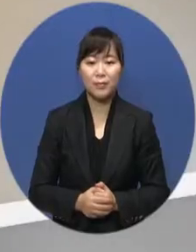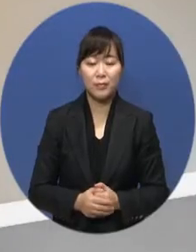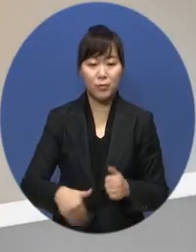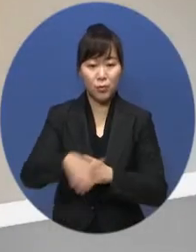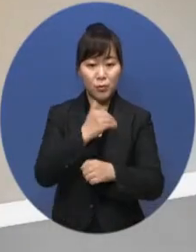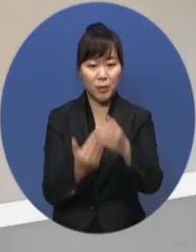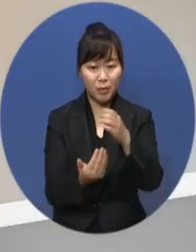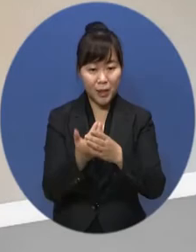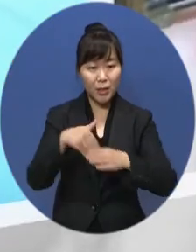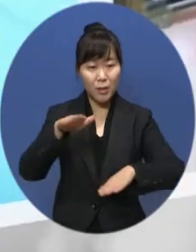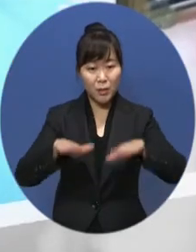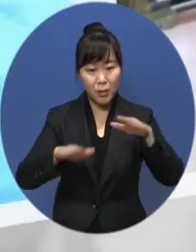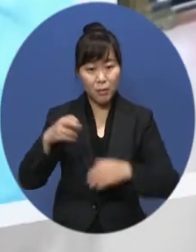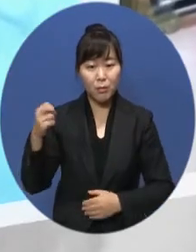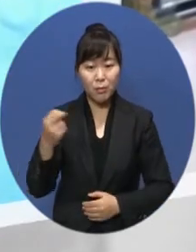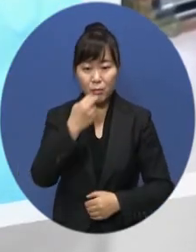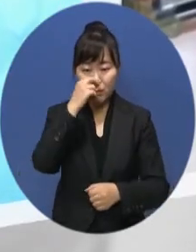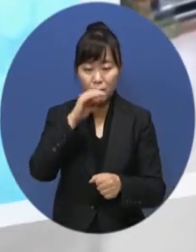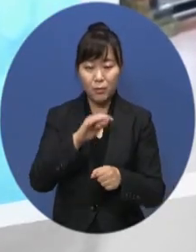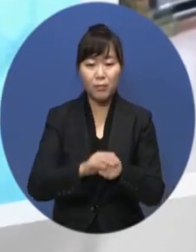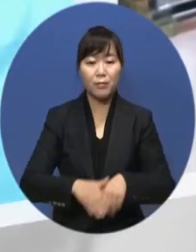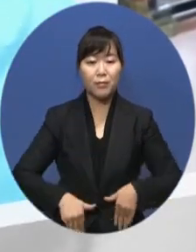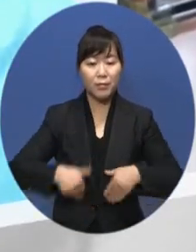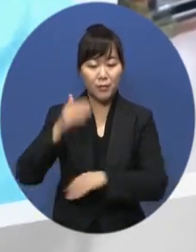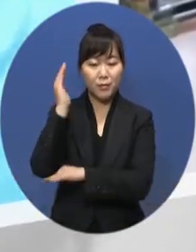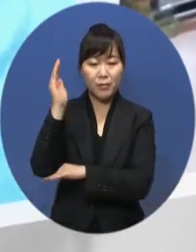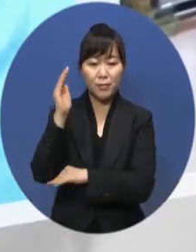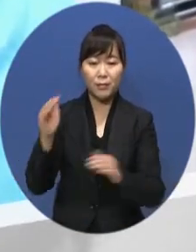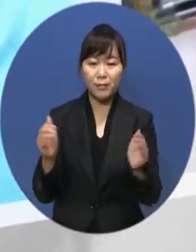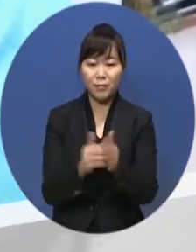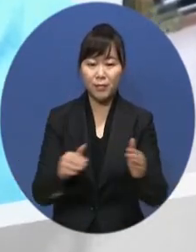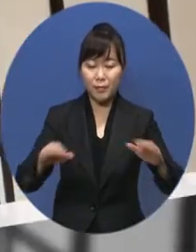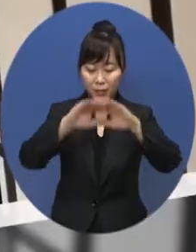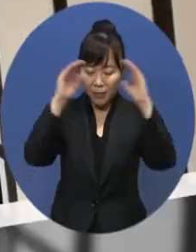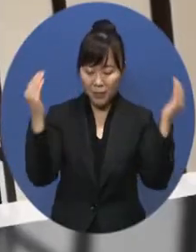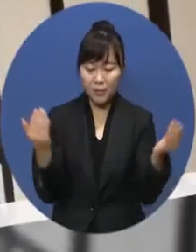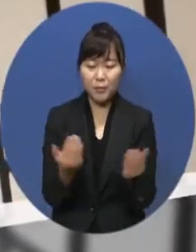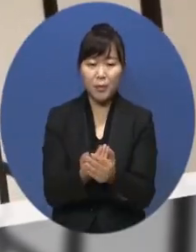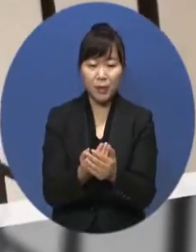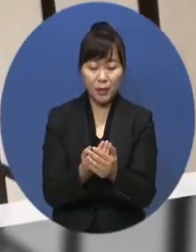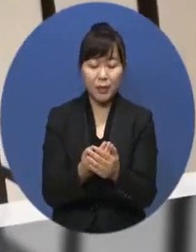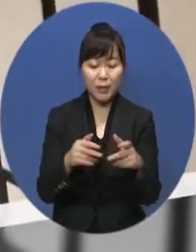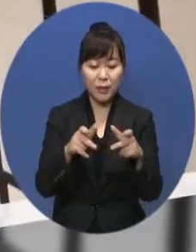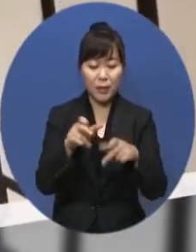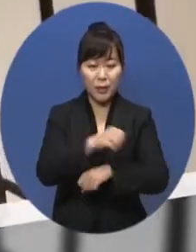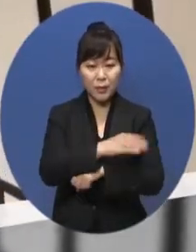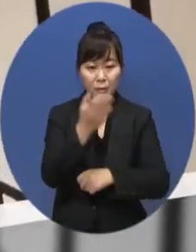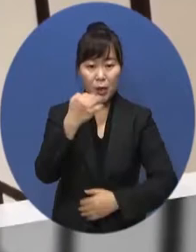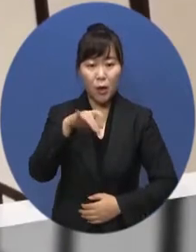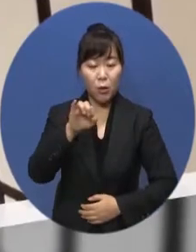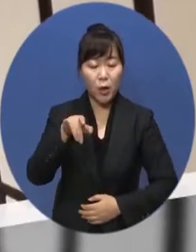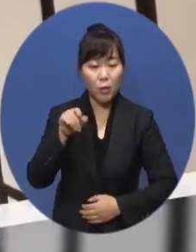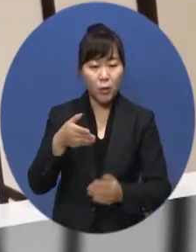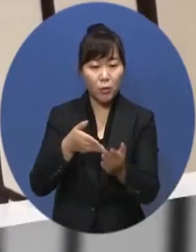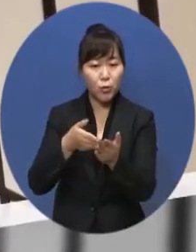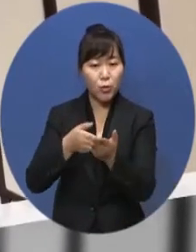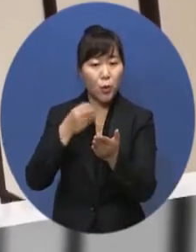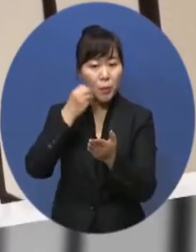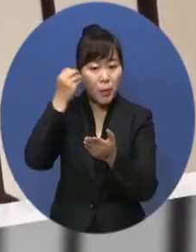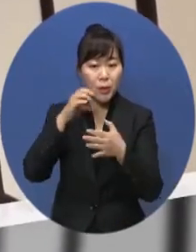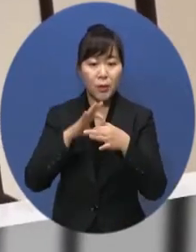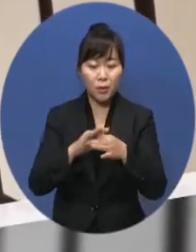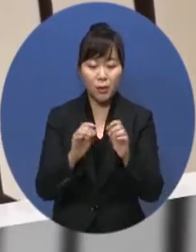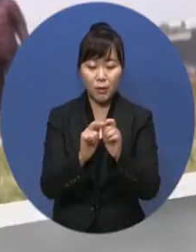우리 주변에서 일어나는 불공정한 사례부터 억울한 사연, 따뜻한 미담까지 장애인신문과